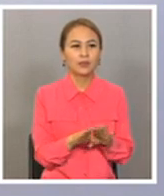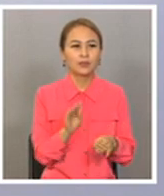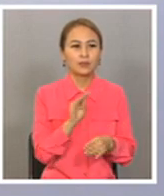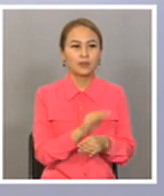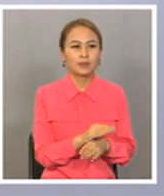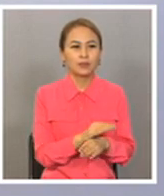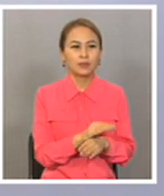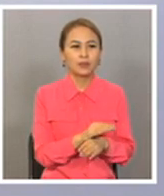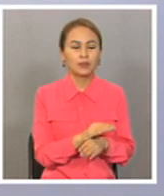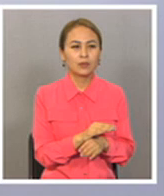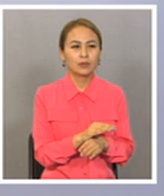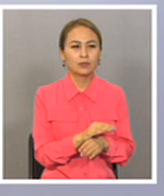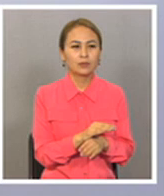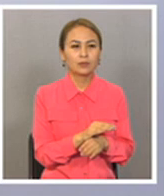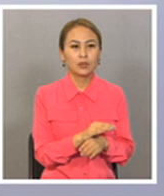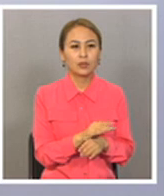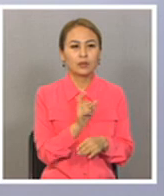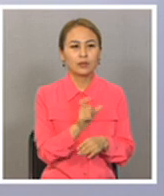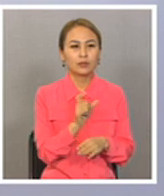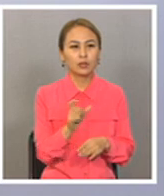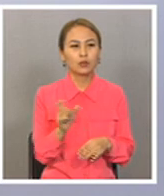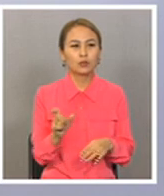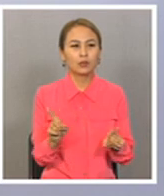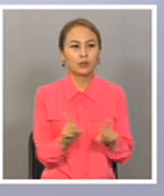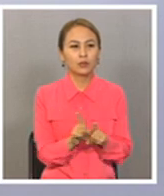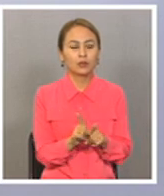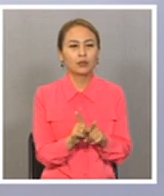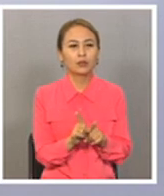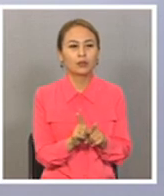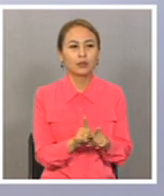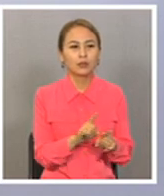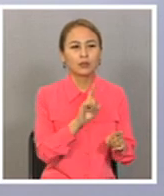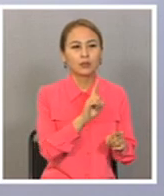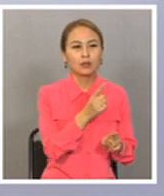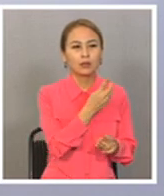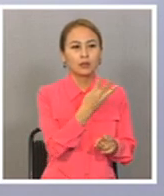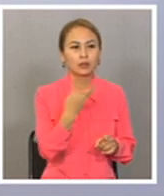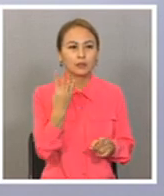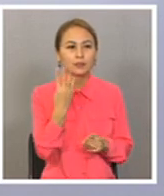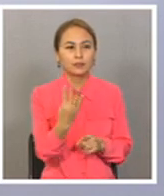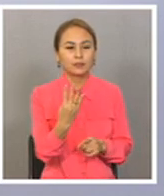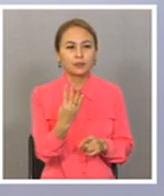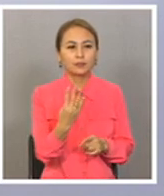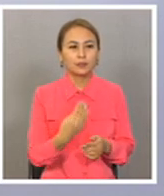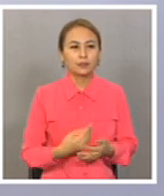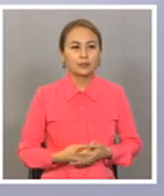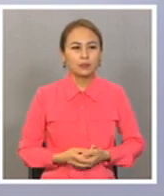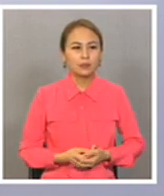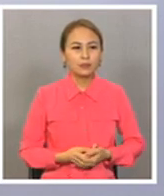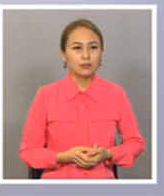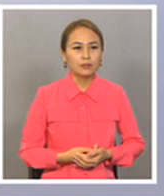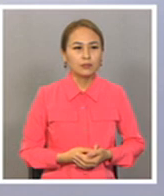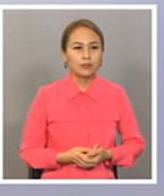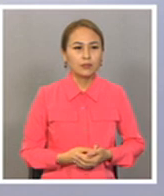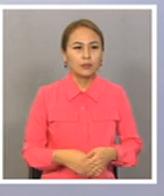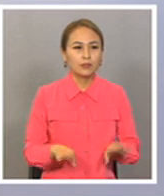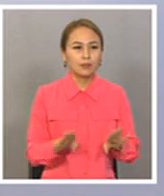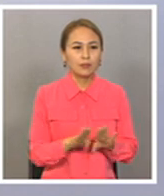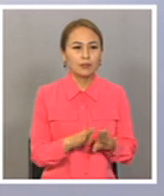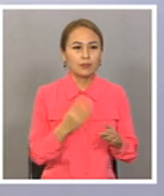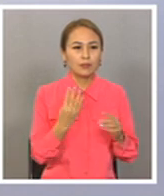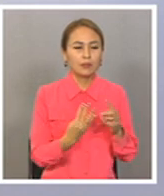қарайық, екеуінің арасы 1, 2, 3, 4 бөлікке бөлінген. Олай болса, мен бірлік кесіндіні, яғни